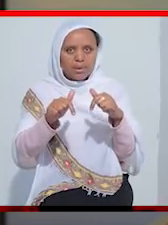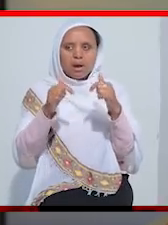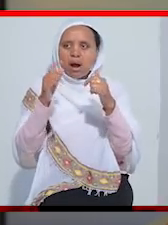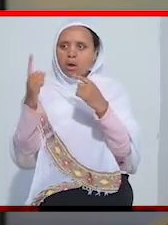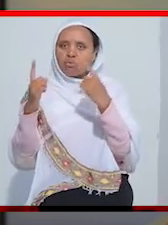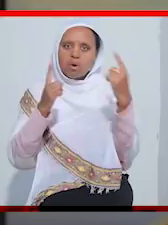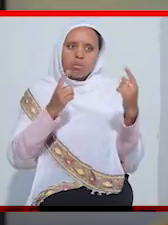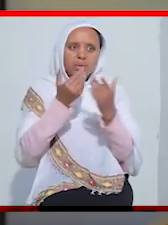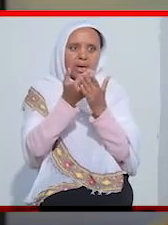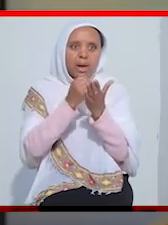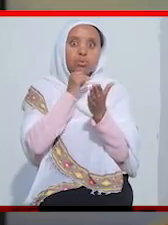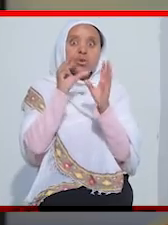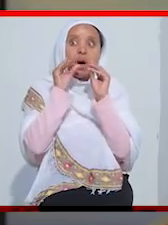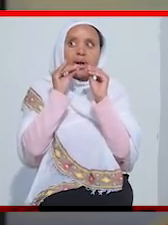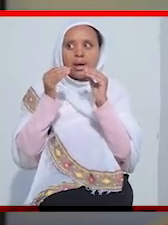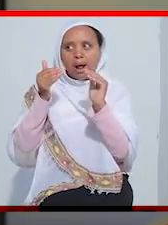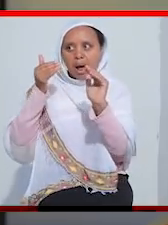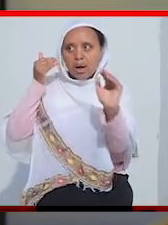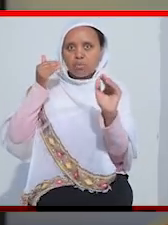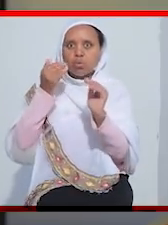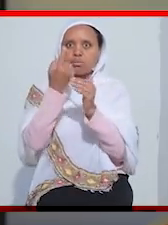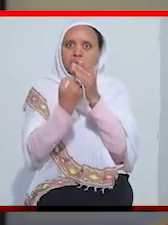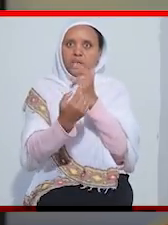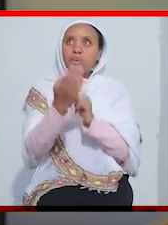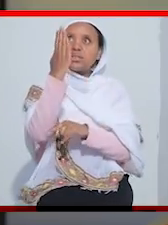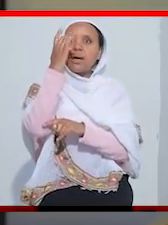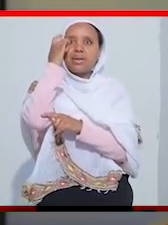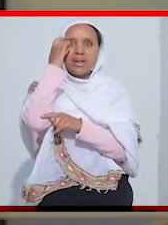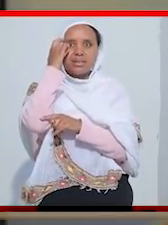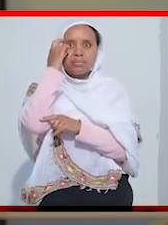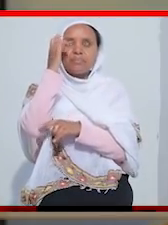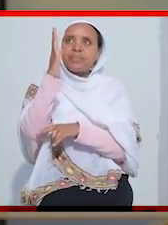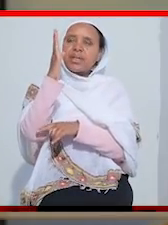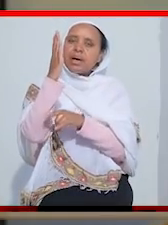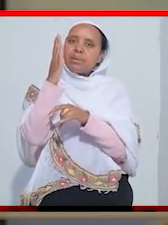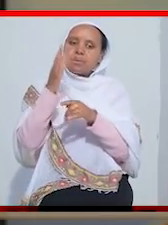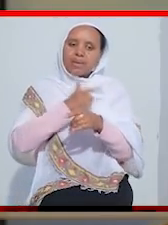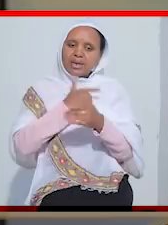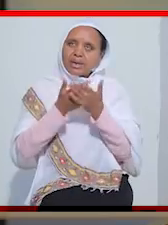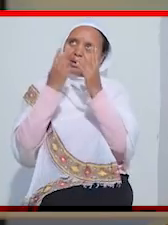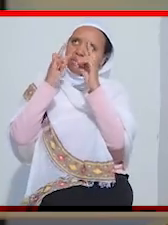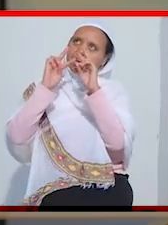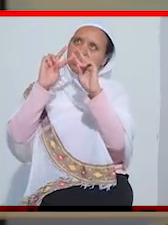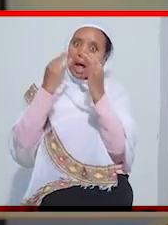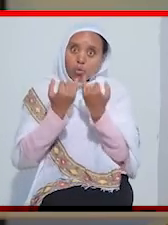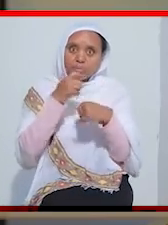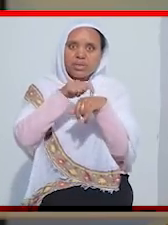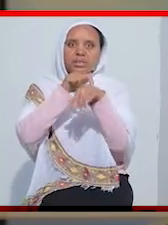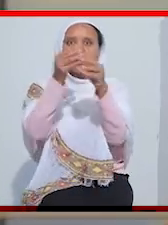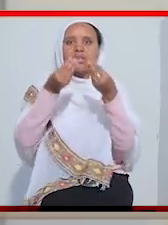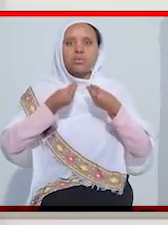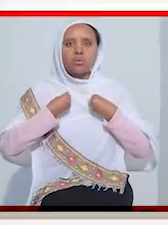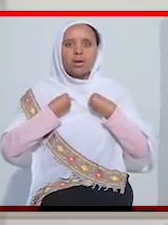የሚያበረታን ያውም አንዱ ከአንዱ ተቀራርቦ እንዳያወራ ራቅ ብሎ ብቻውን እግዚአብሔርን እንዲያስብ እግዚአብሔርን